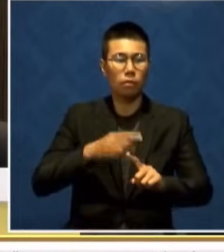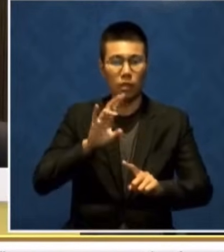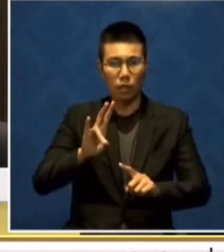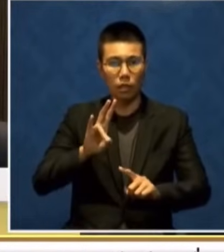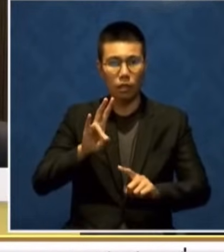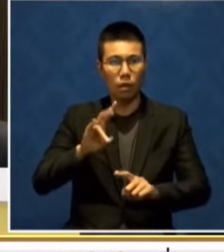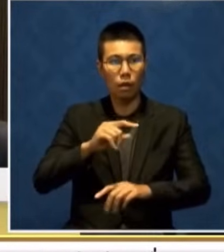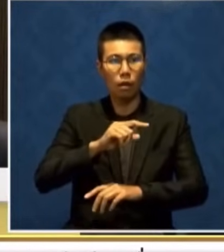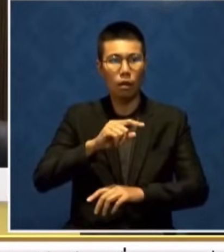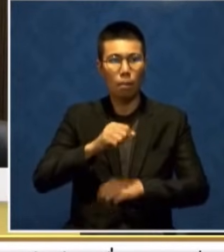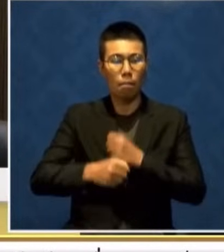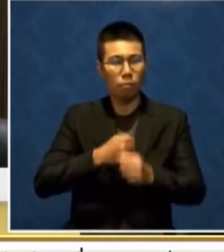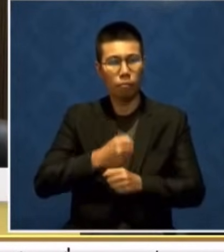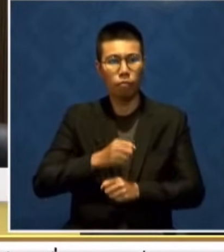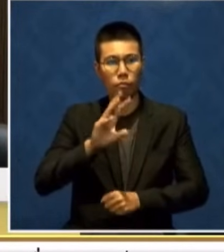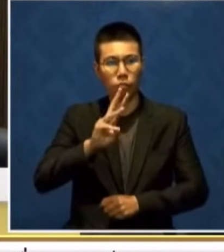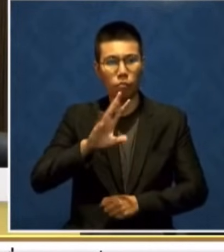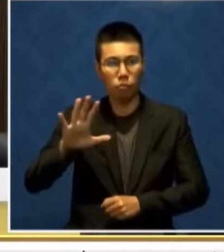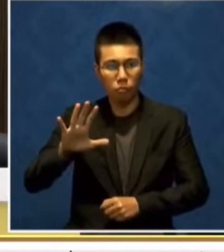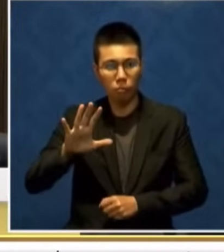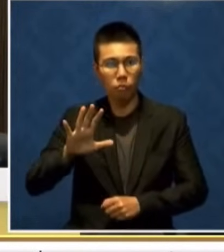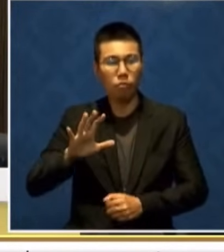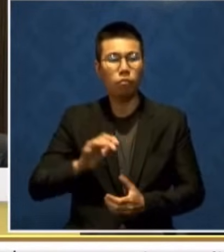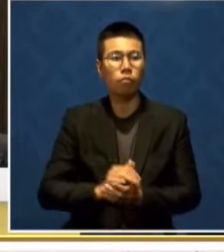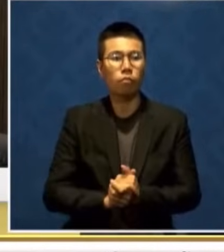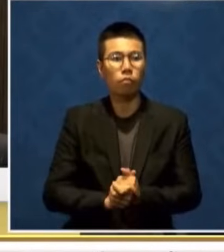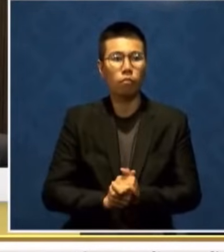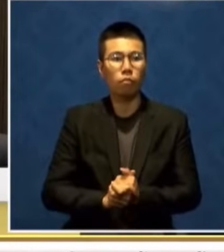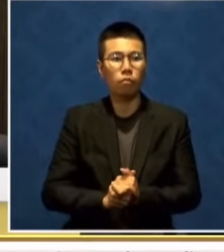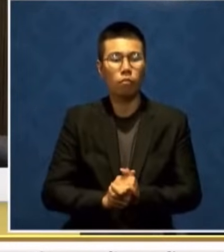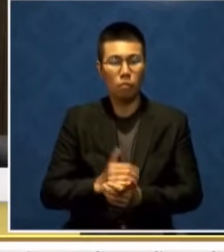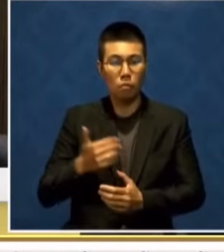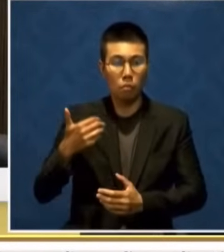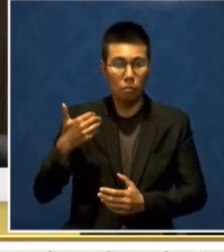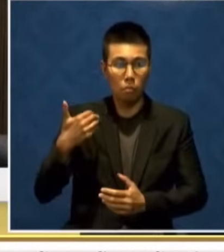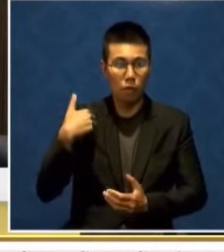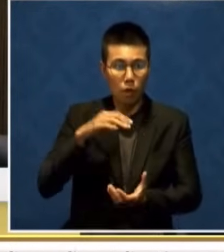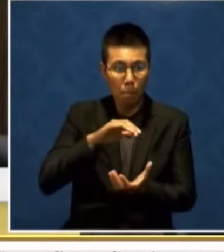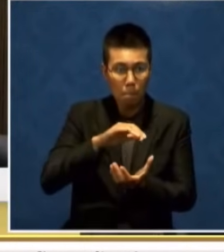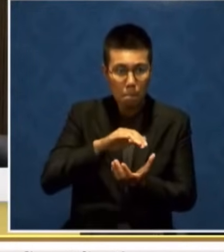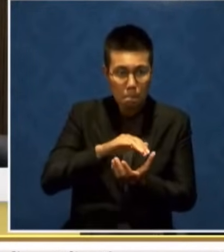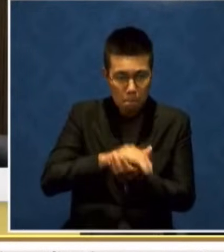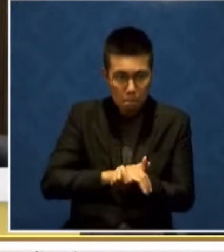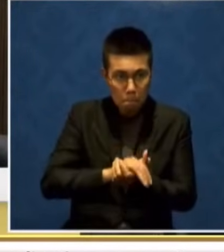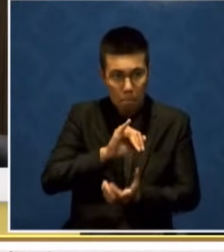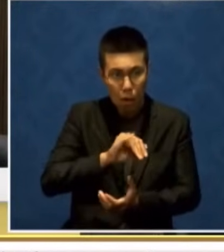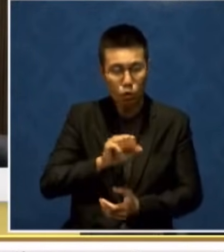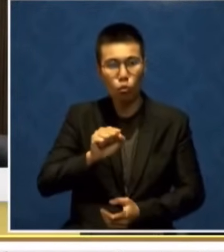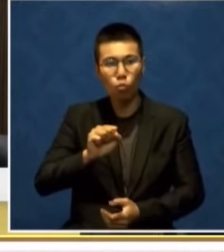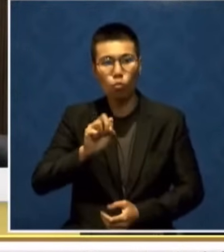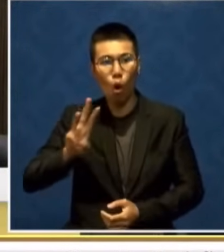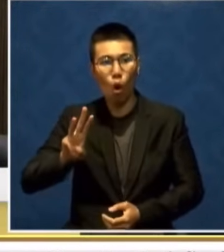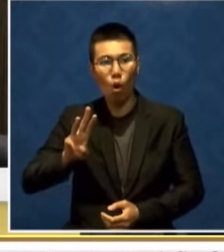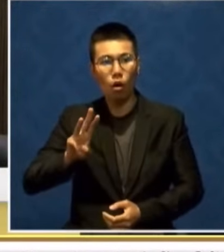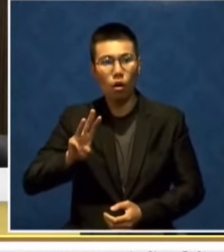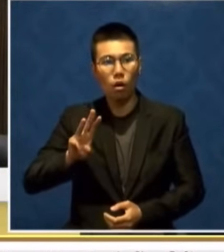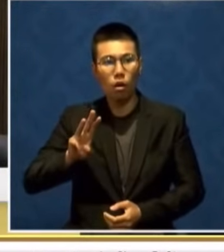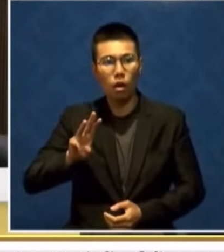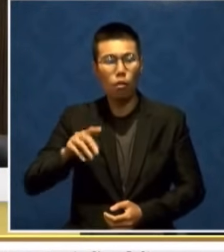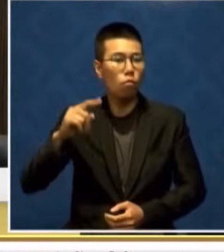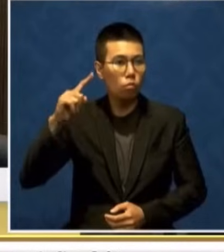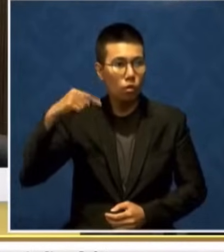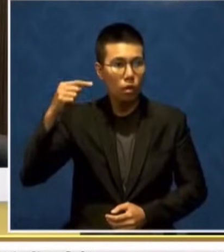65เกิดเหตุกรณีเมียสวซึ่งเป็นสิบตำรวจโท